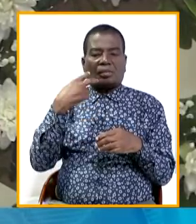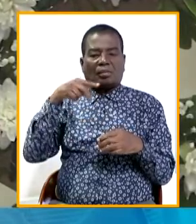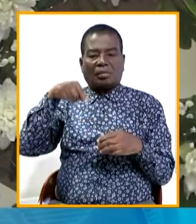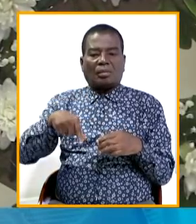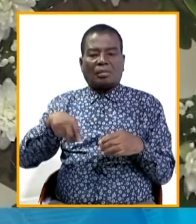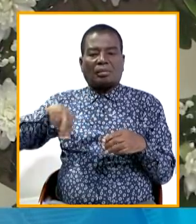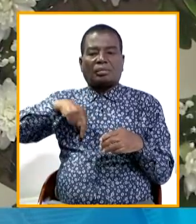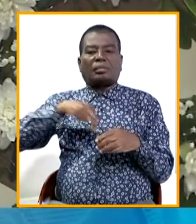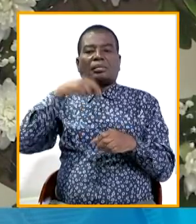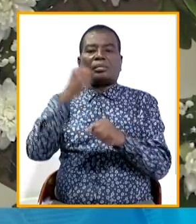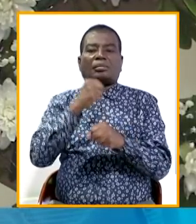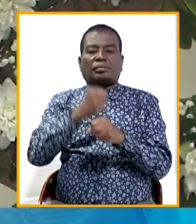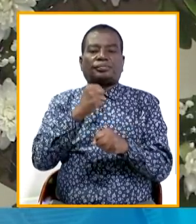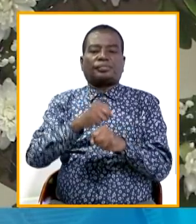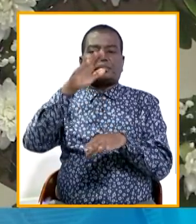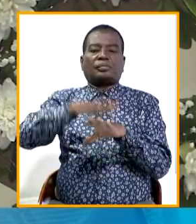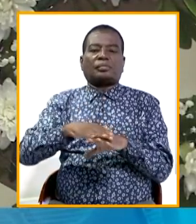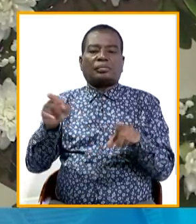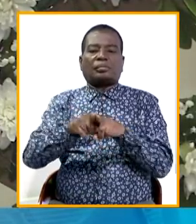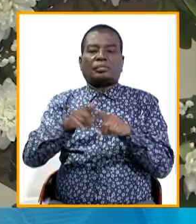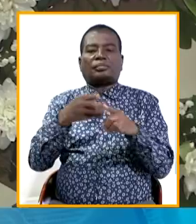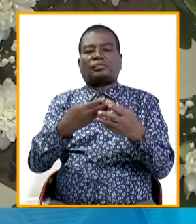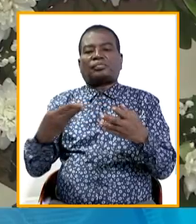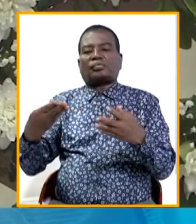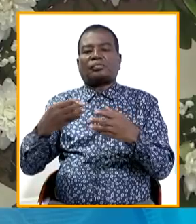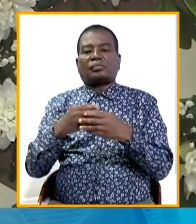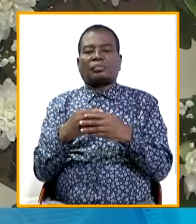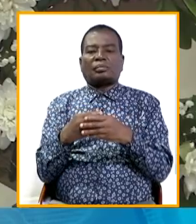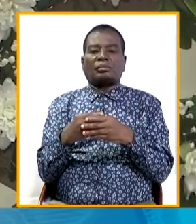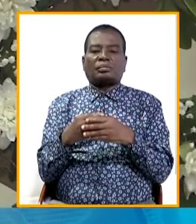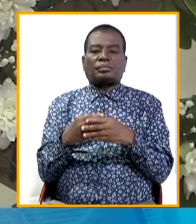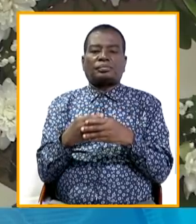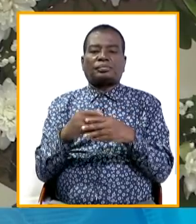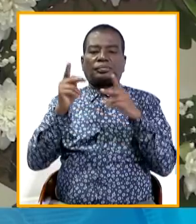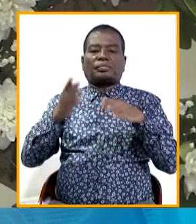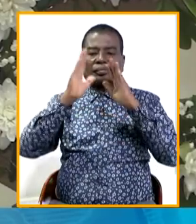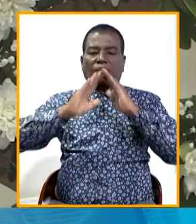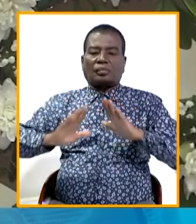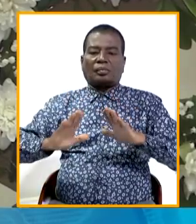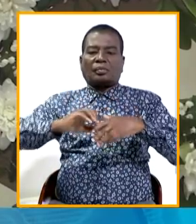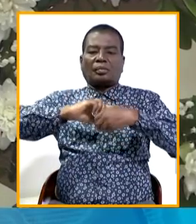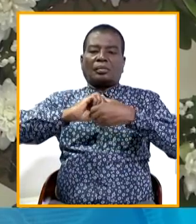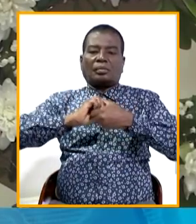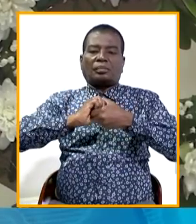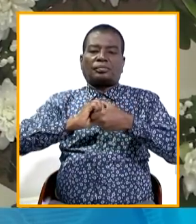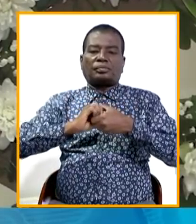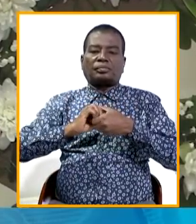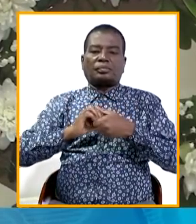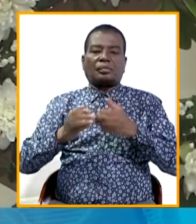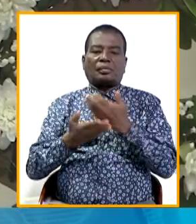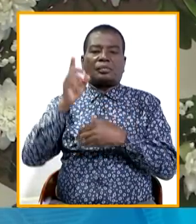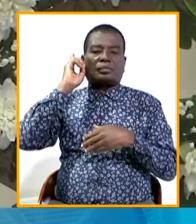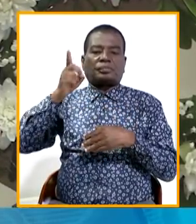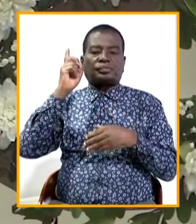nous travaillons sur la même matière, la paix sociale, par le